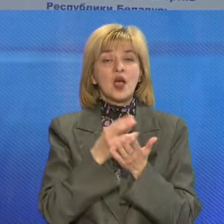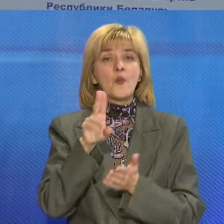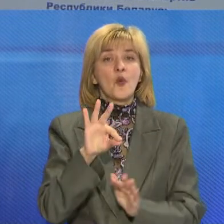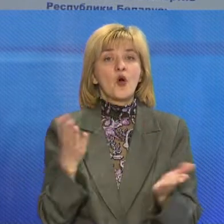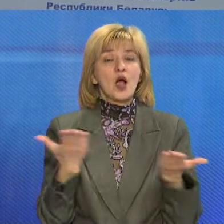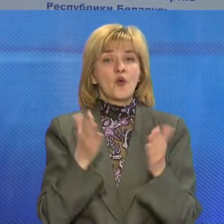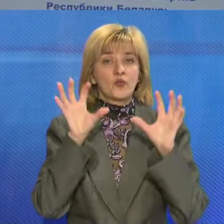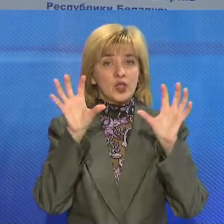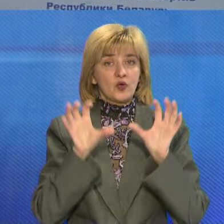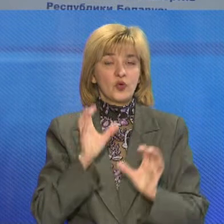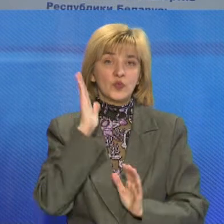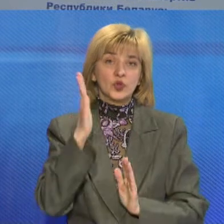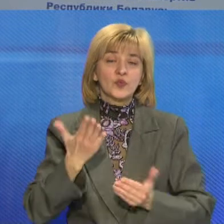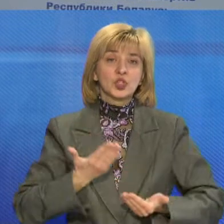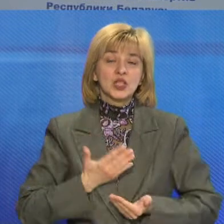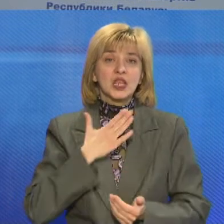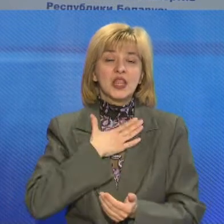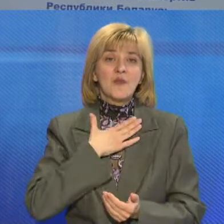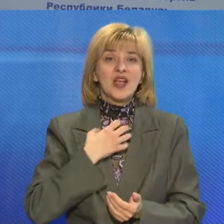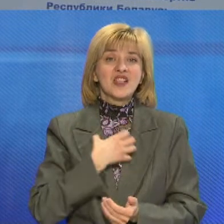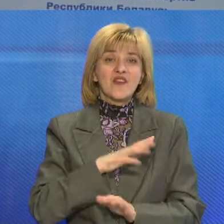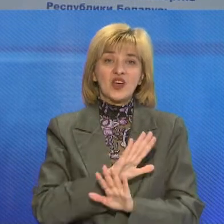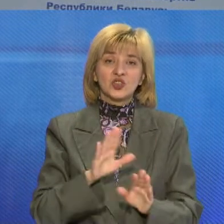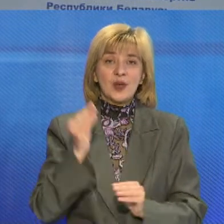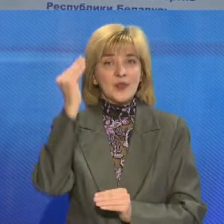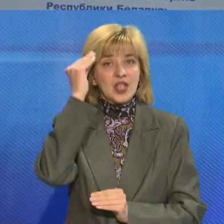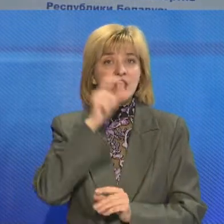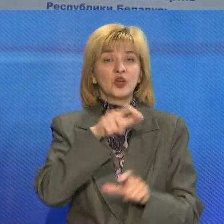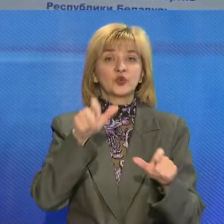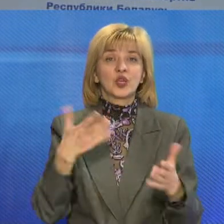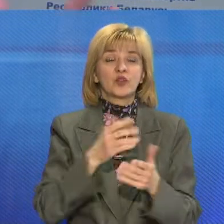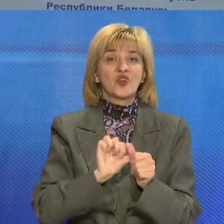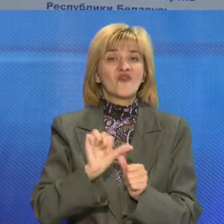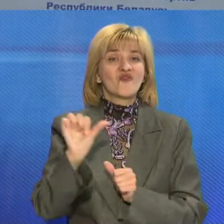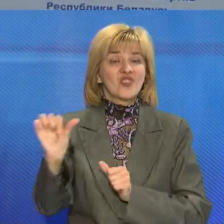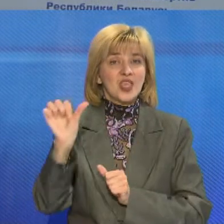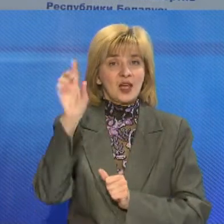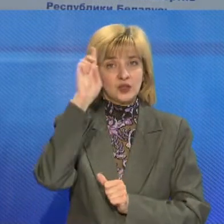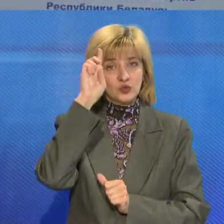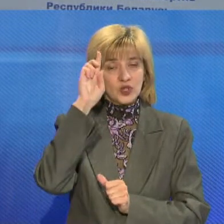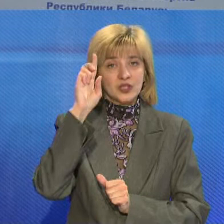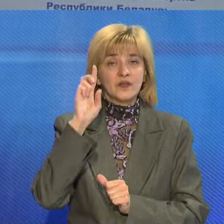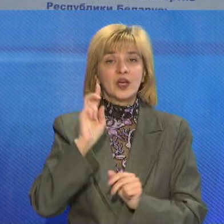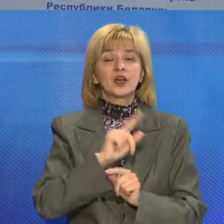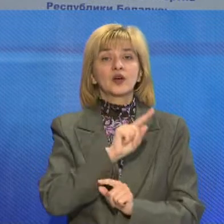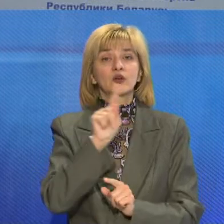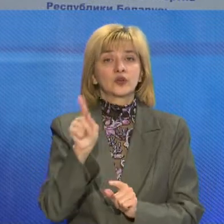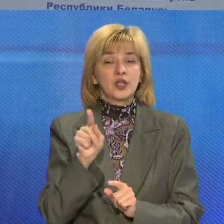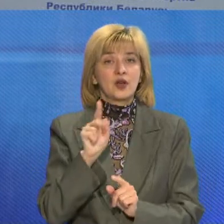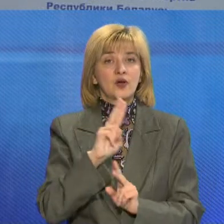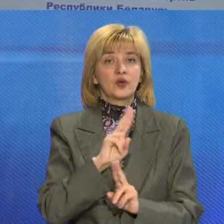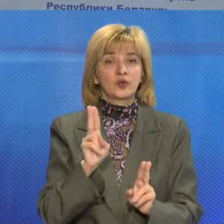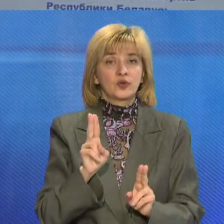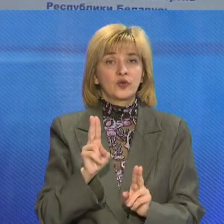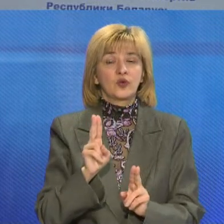закону мы будем жить. Нам не важны, наверное, мнения тех людей, которые вне нашего государства, да, той политической